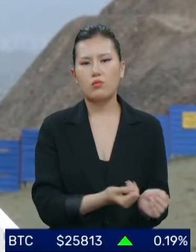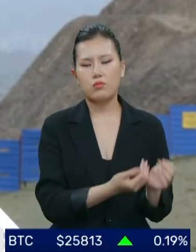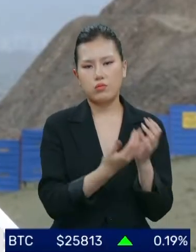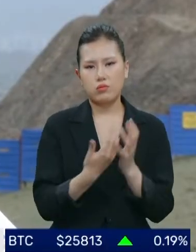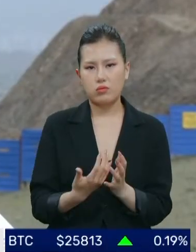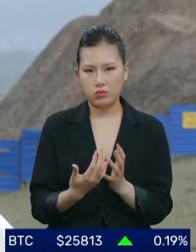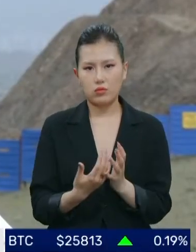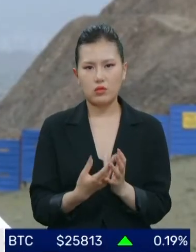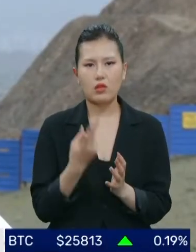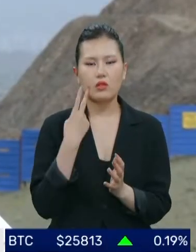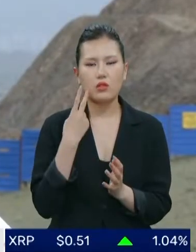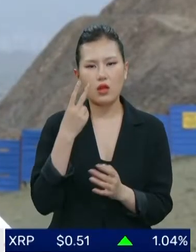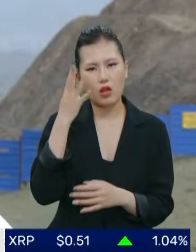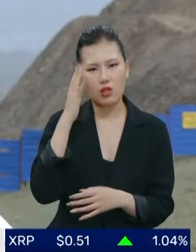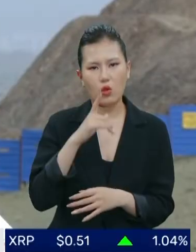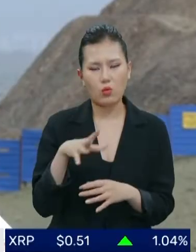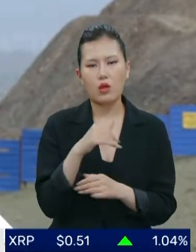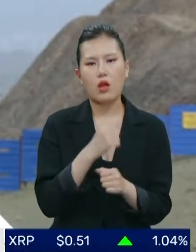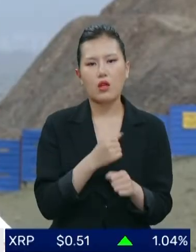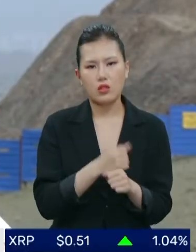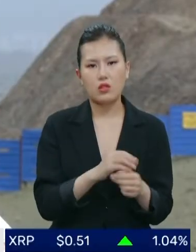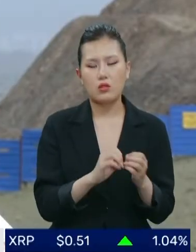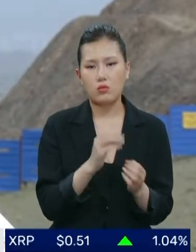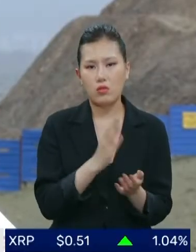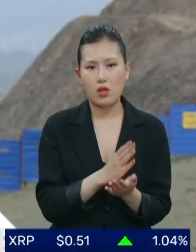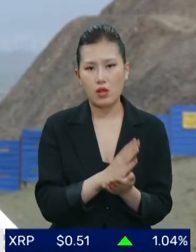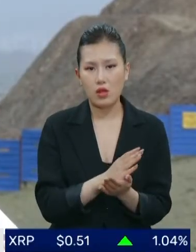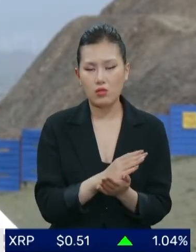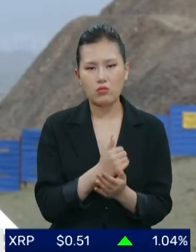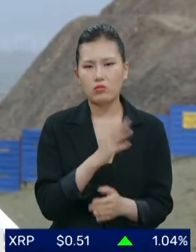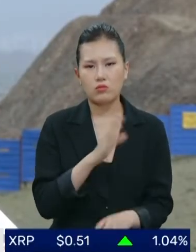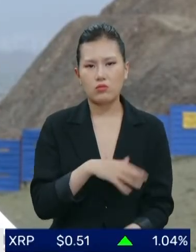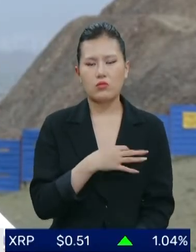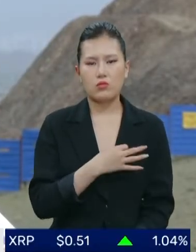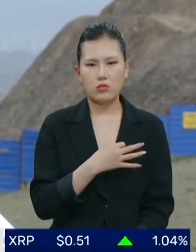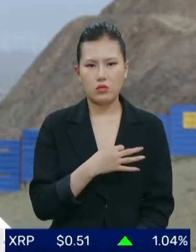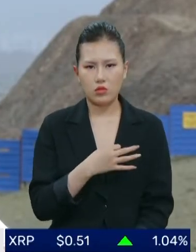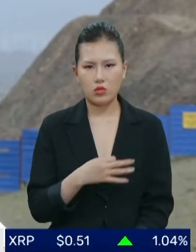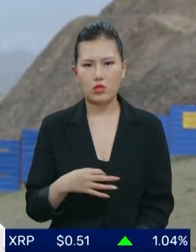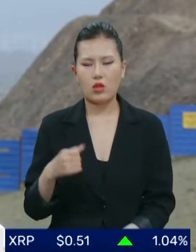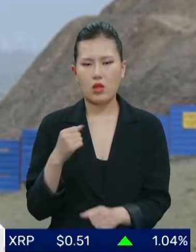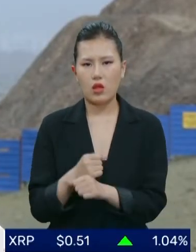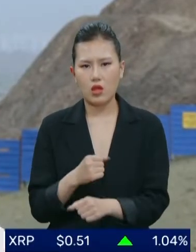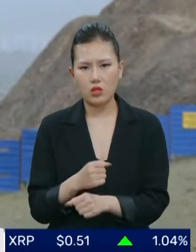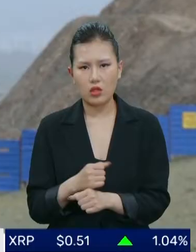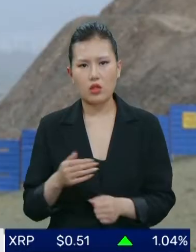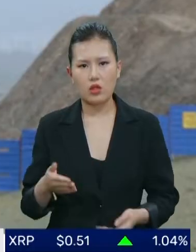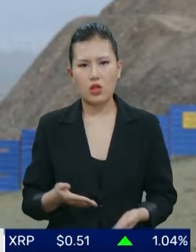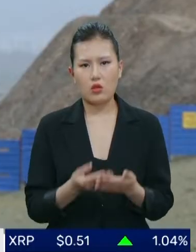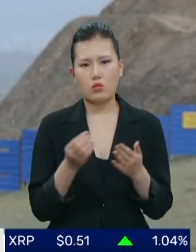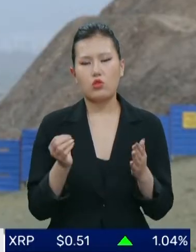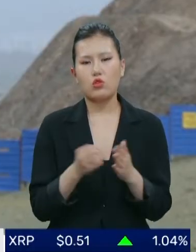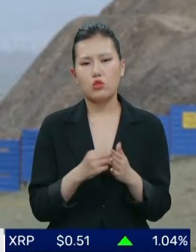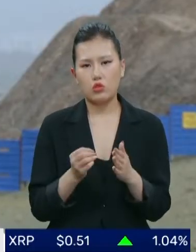Эндээс бол яг дандаа гадаад ажилчд байгаа. Гэхдээ бид нар бол энэ бүх одоо нөгөө хөдөлмөр эхлэлтийг дэмжих хэрэгтэй гэсэн шаардлага